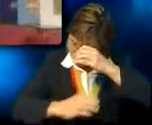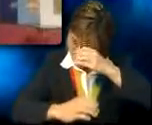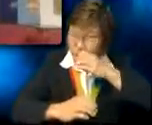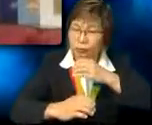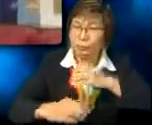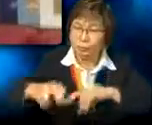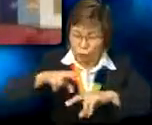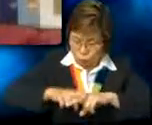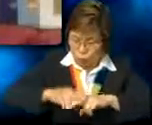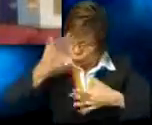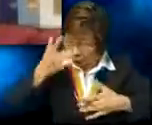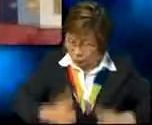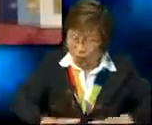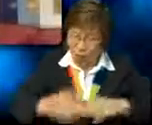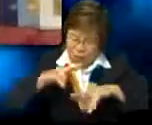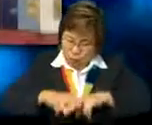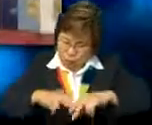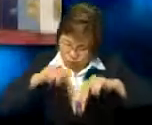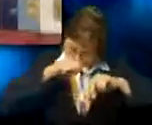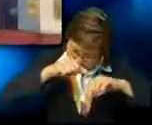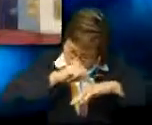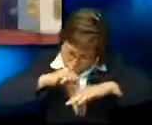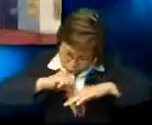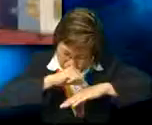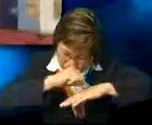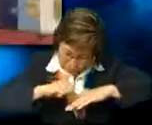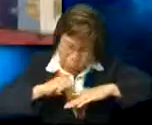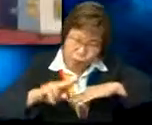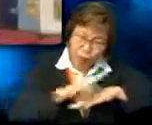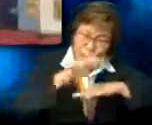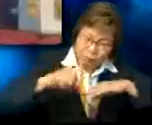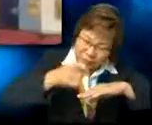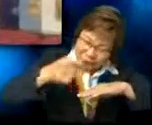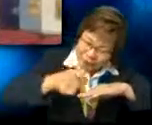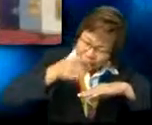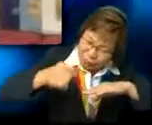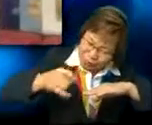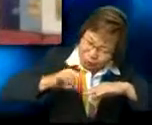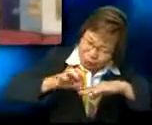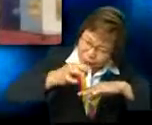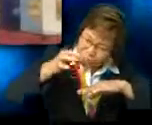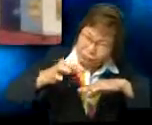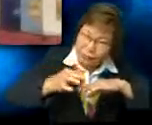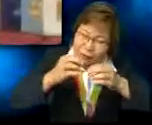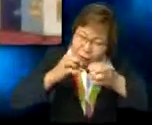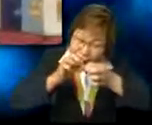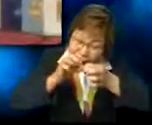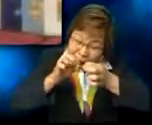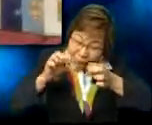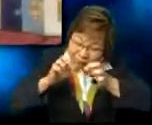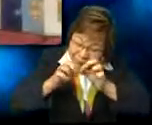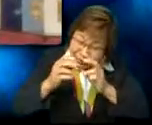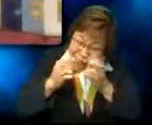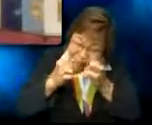sambil duduk dan kita akan membuat pembedahan. Dan kita menggunakan jarum dan benang itu lebih halus daripada rambut kita